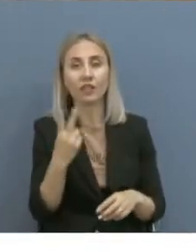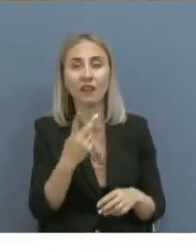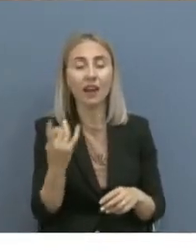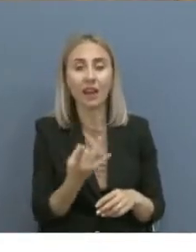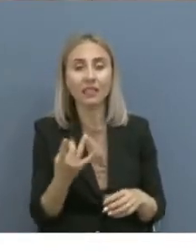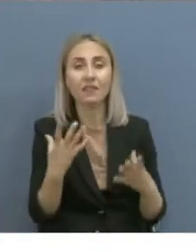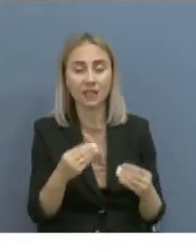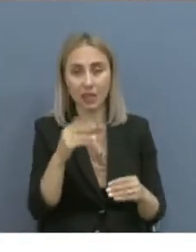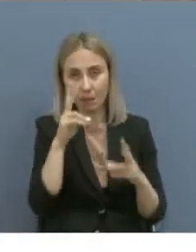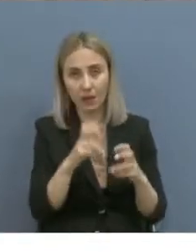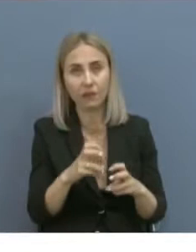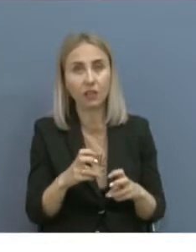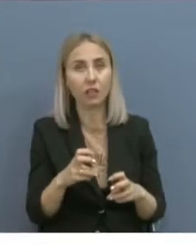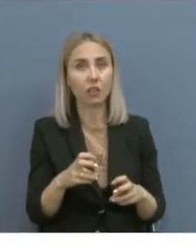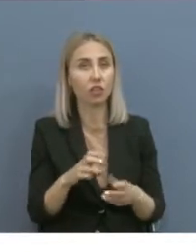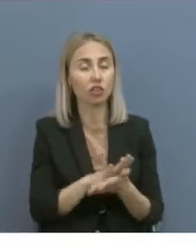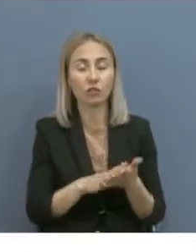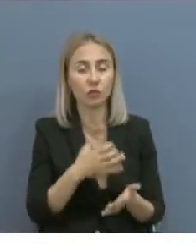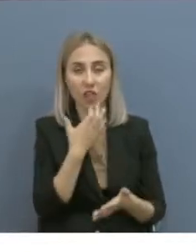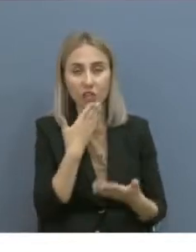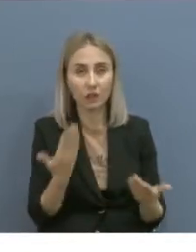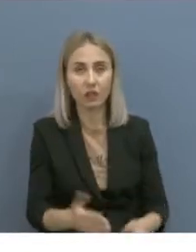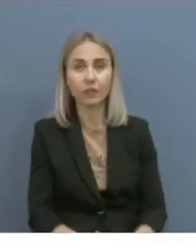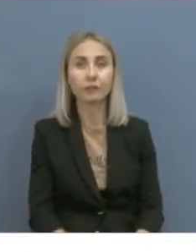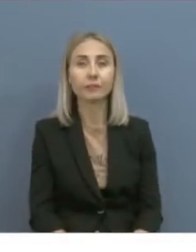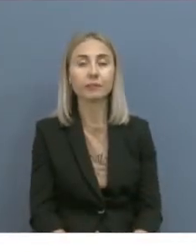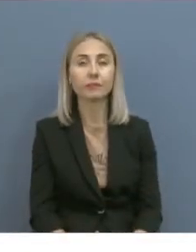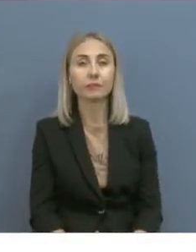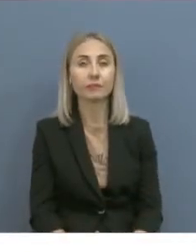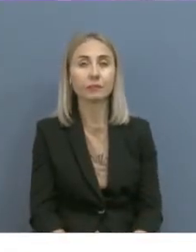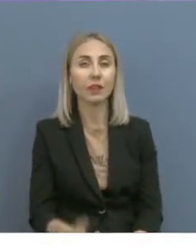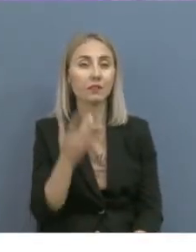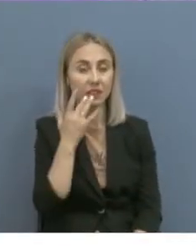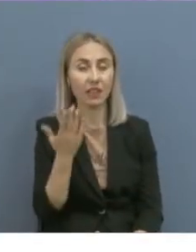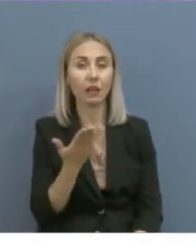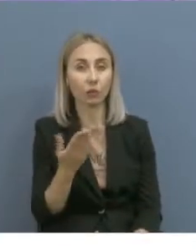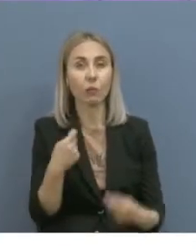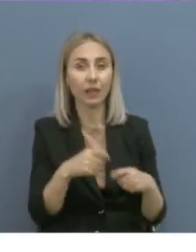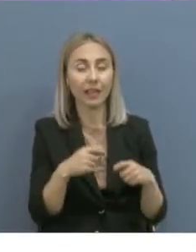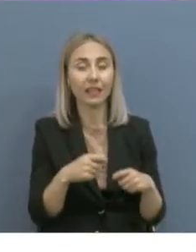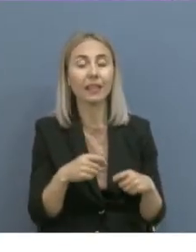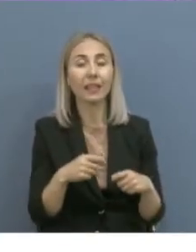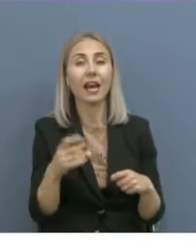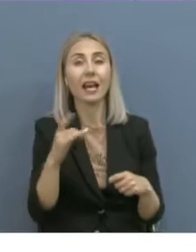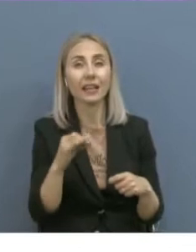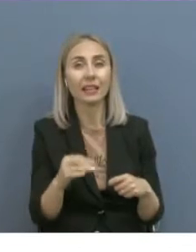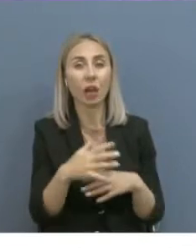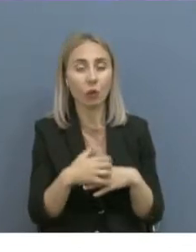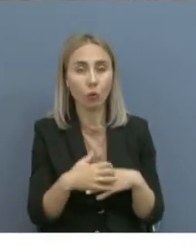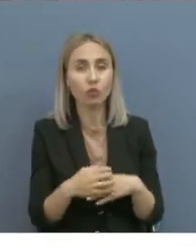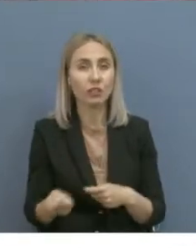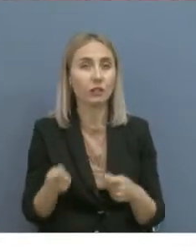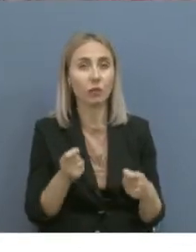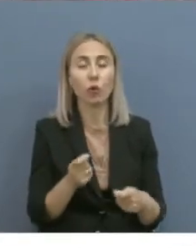әкелінеді. Оған арнайы сертификаттар да бар. Десе де базарға түскен бұл балықтарға ветеринариялық лаборатория қызметкерлері күніне 2 рет сараптама жасап,